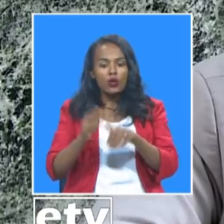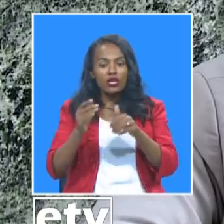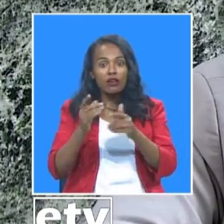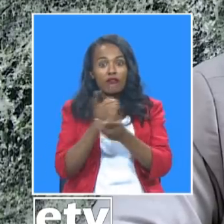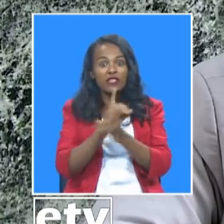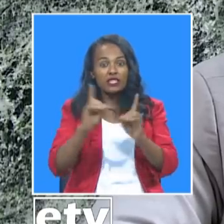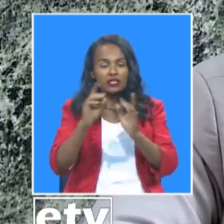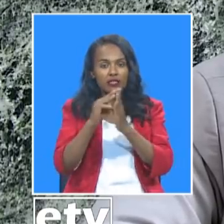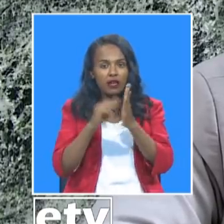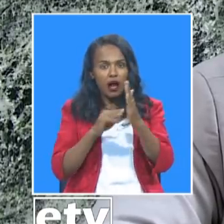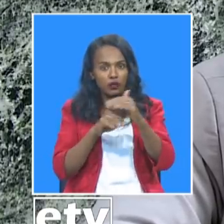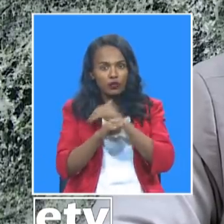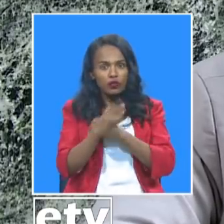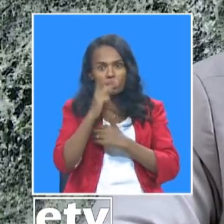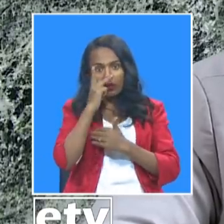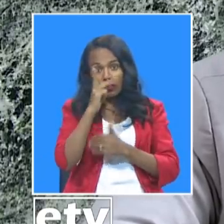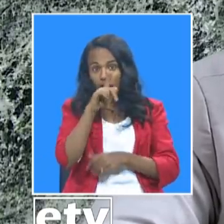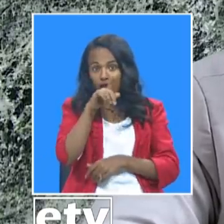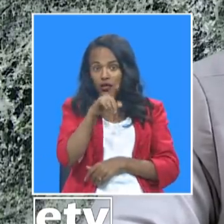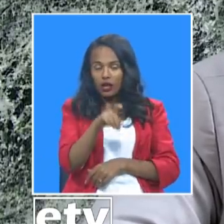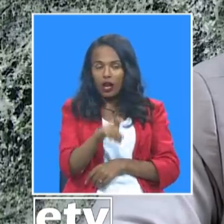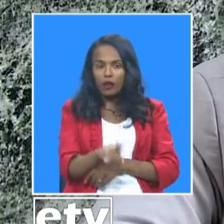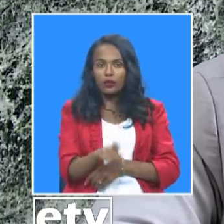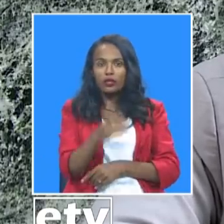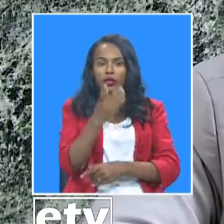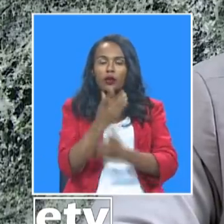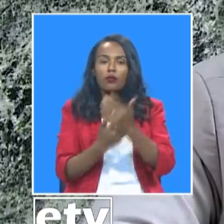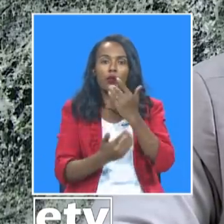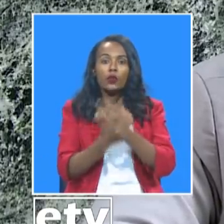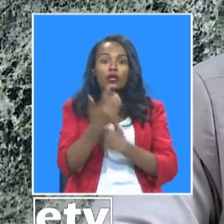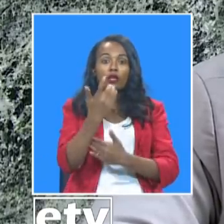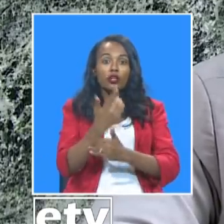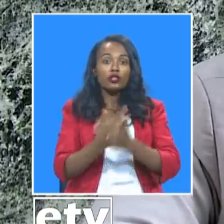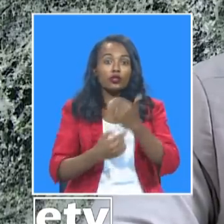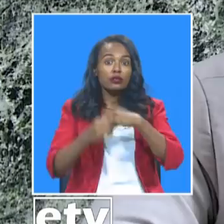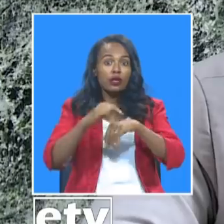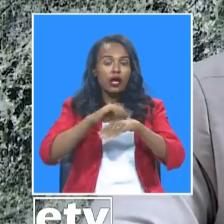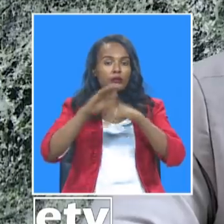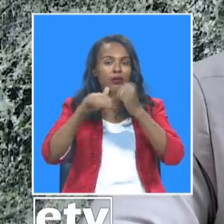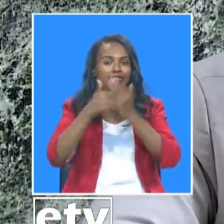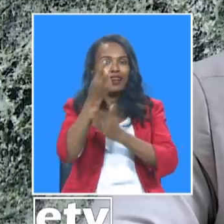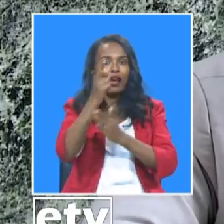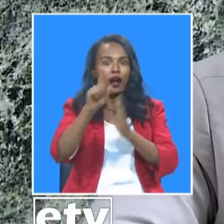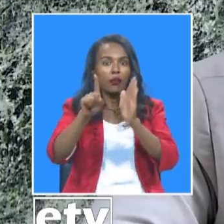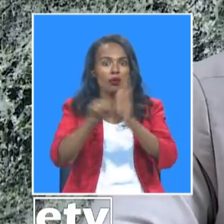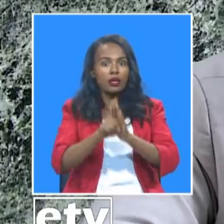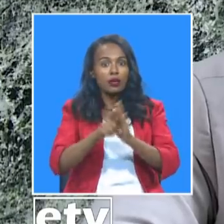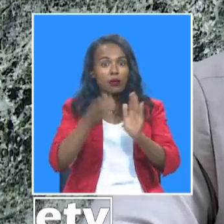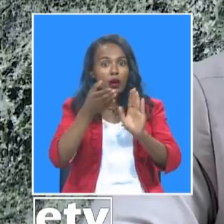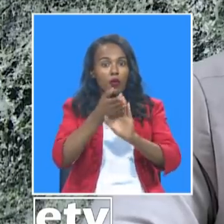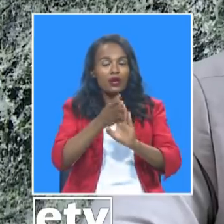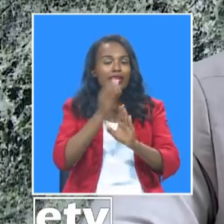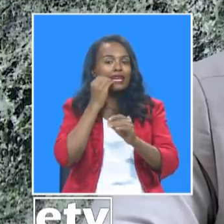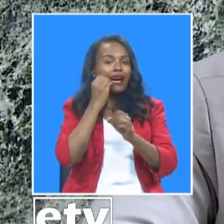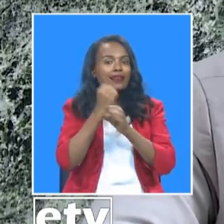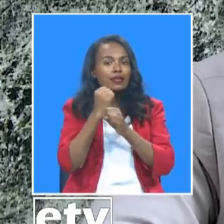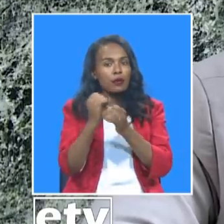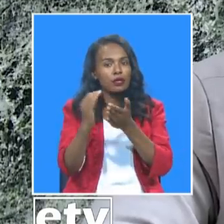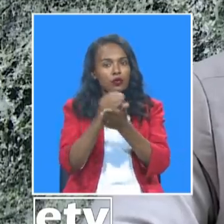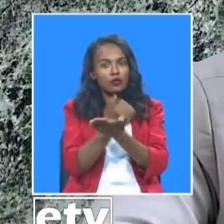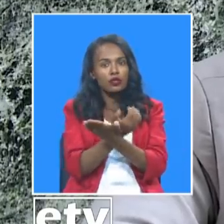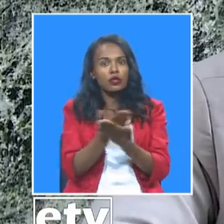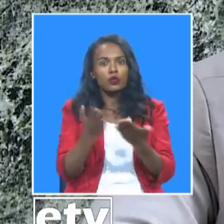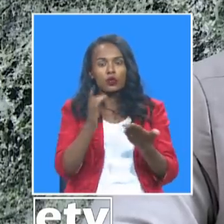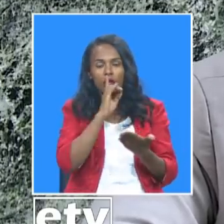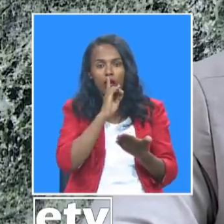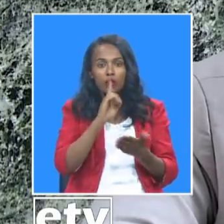ስርዓት ውስጥ መታየት እንዳለበት በውይይታችን ወቅት በጠቅላይ አቃቢ ህግ በኩል እንደ አሳይመንት የተወሰደ ጉዳይ ነው